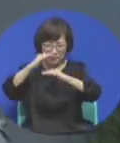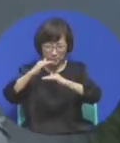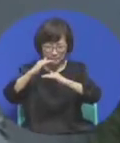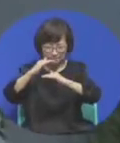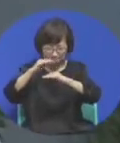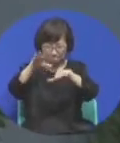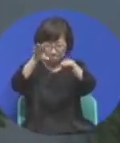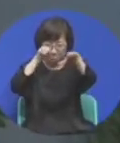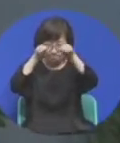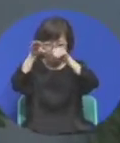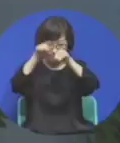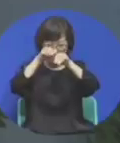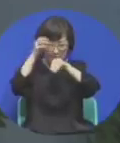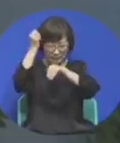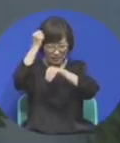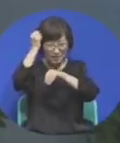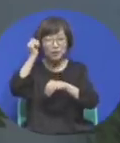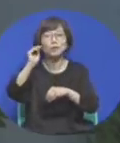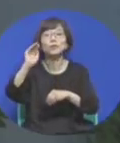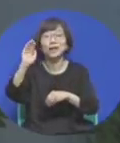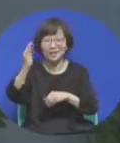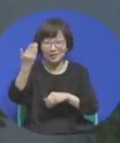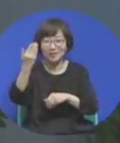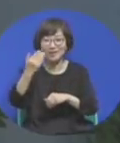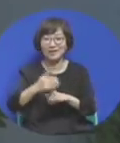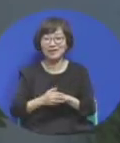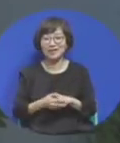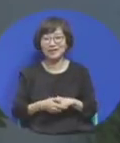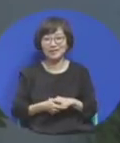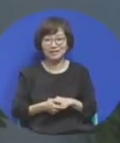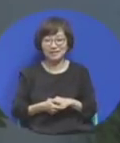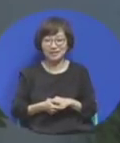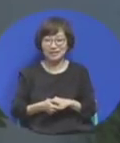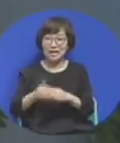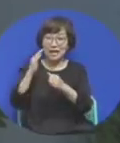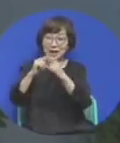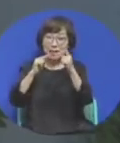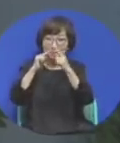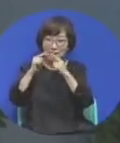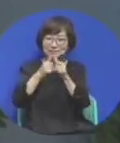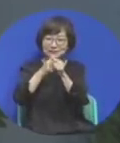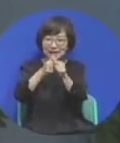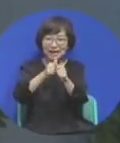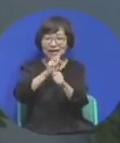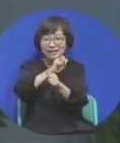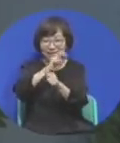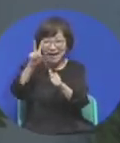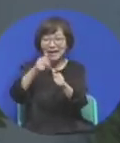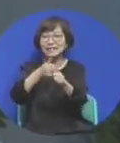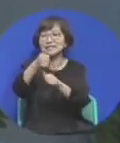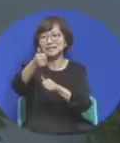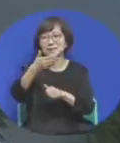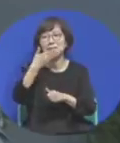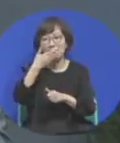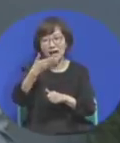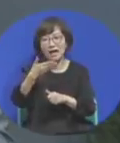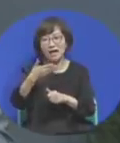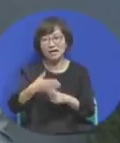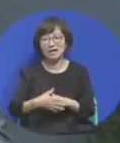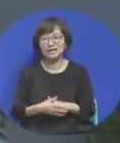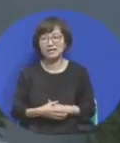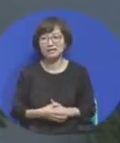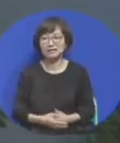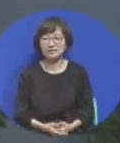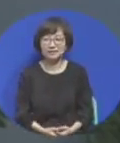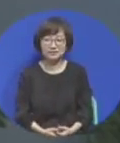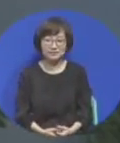the sermon of man. They hear the voice of God. 그래야만 승리하는 것입니다. Only then can you triumph. 꼭 기억해야